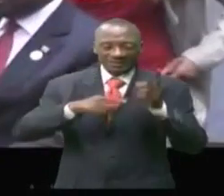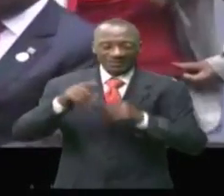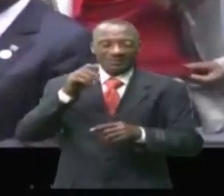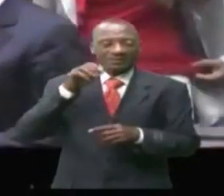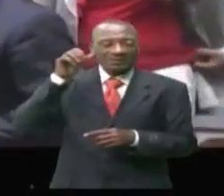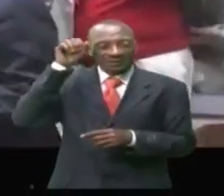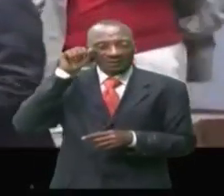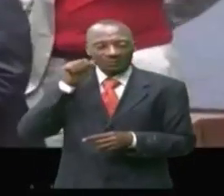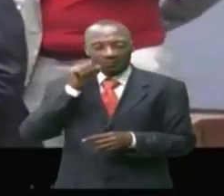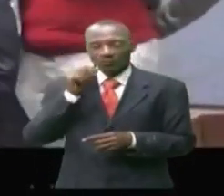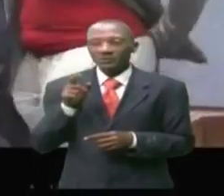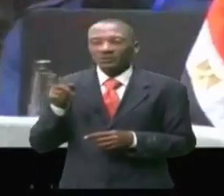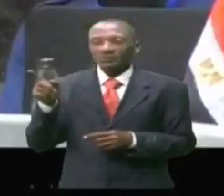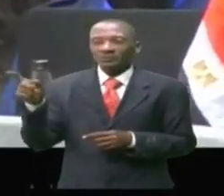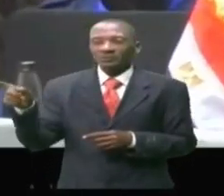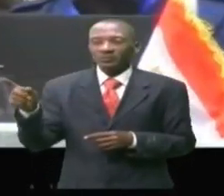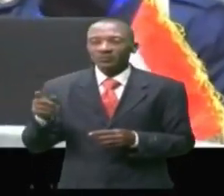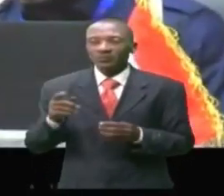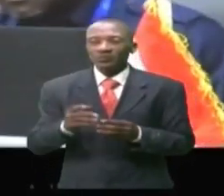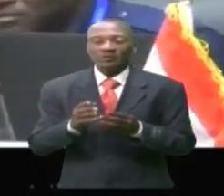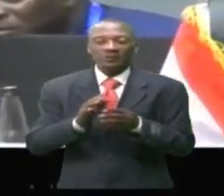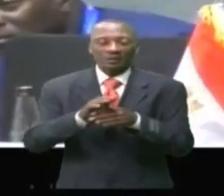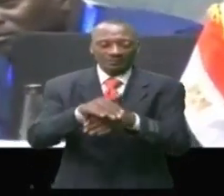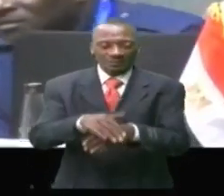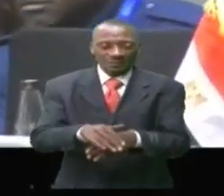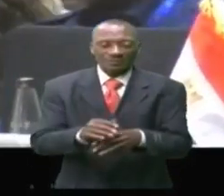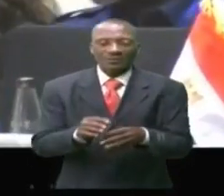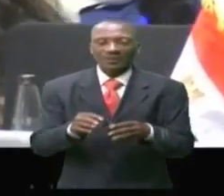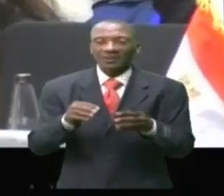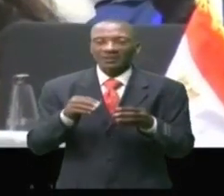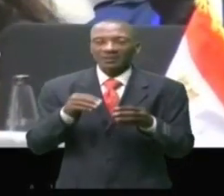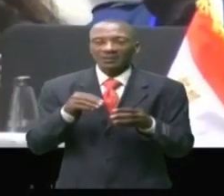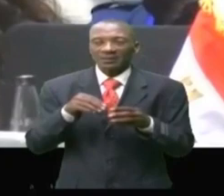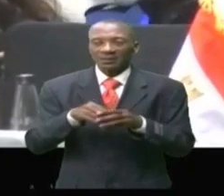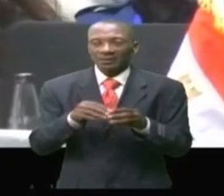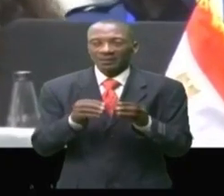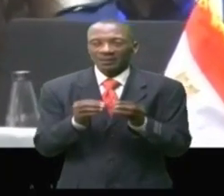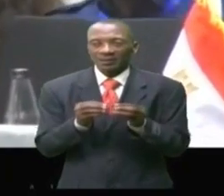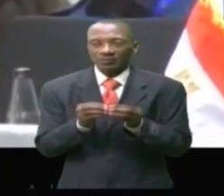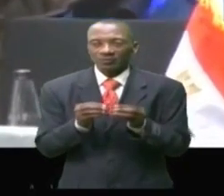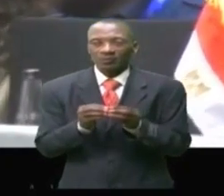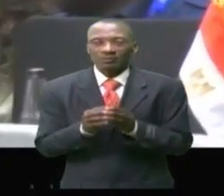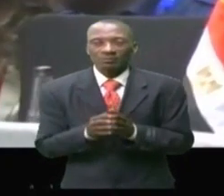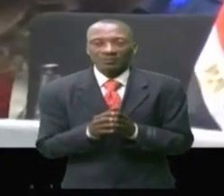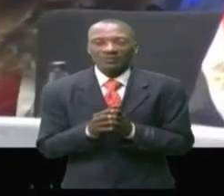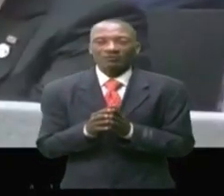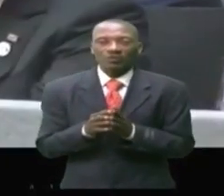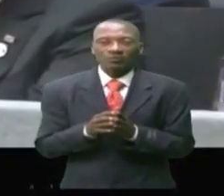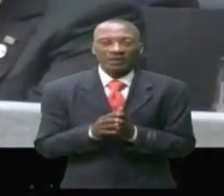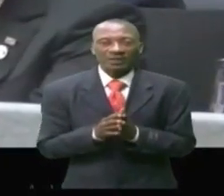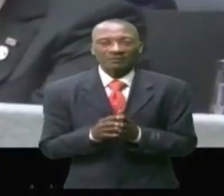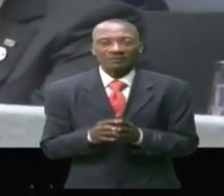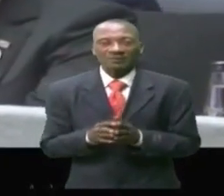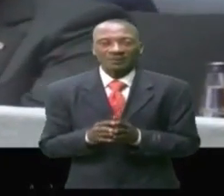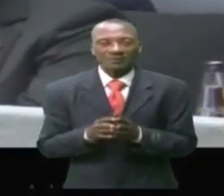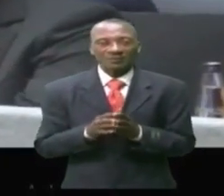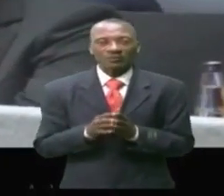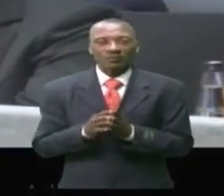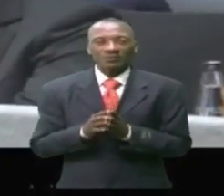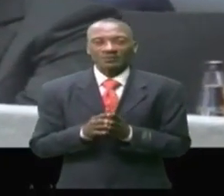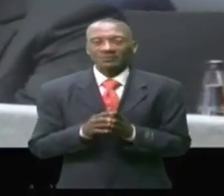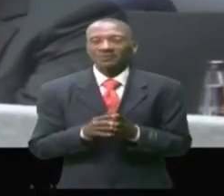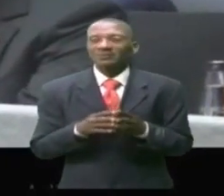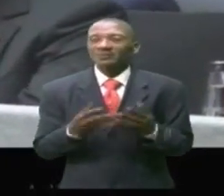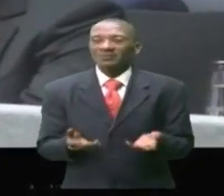faire régner la paix dans le Nord Kivu, République démocratique du Congo. En marge du sommet africain sur le climat, le Premier